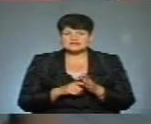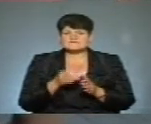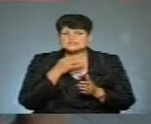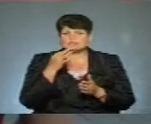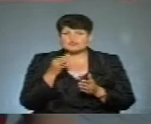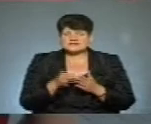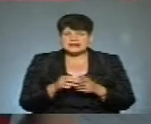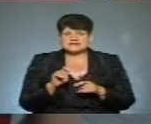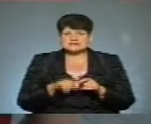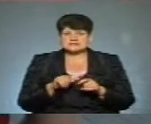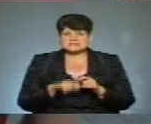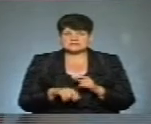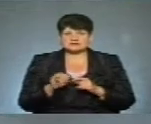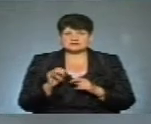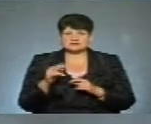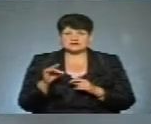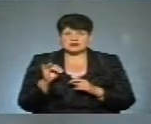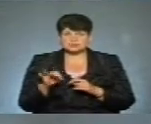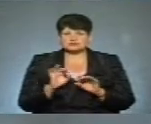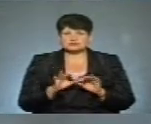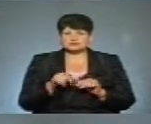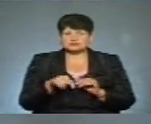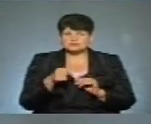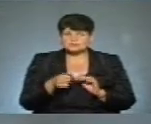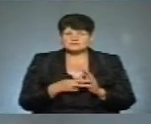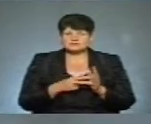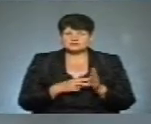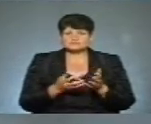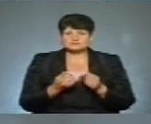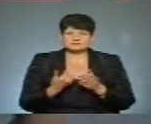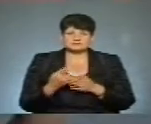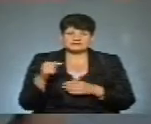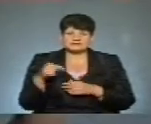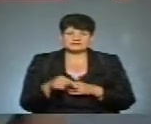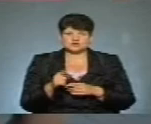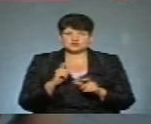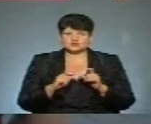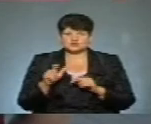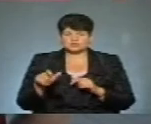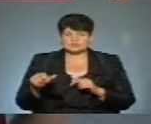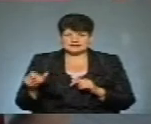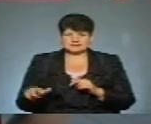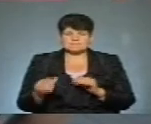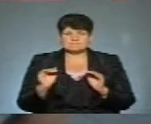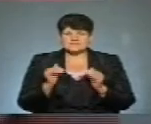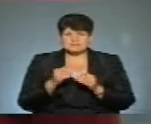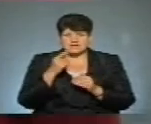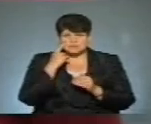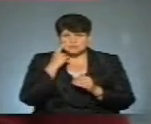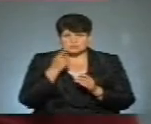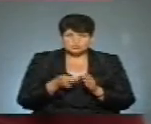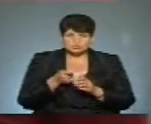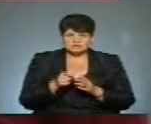секретар приймальної комісії Ігор Драч розповідає, цьогоріч планують набрати близько 1000 студентів. За його словами, мінімальний бал, щоб подати